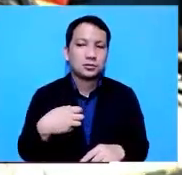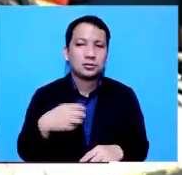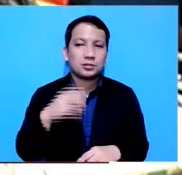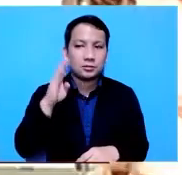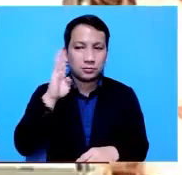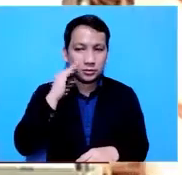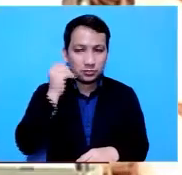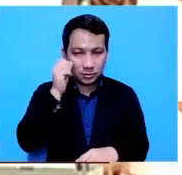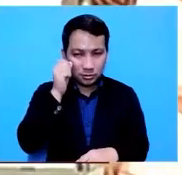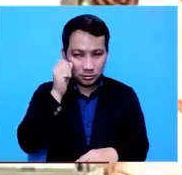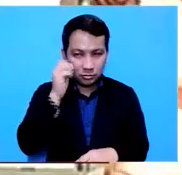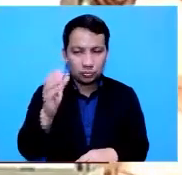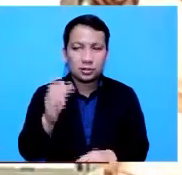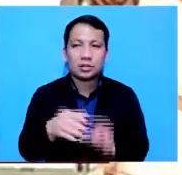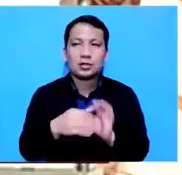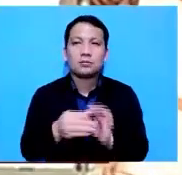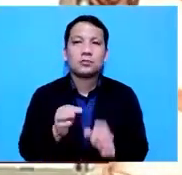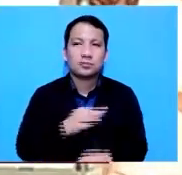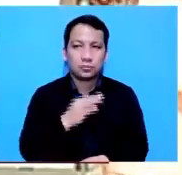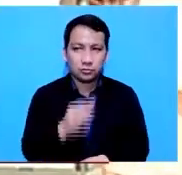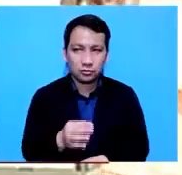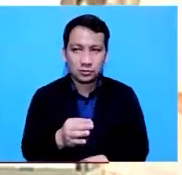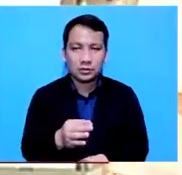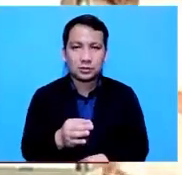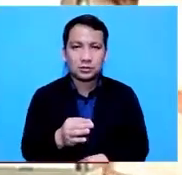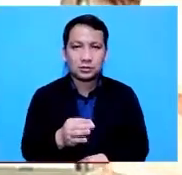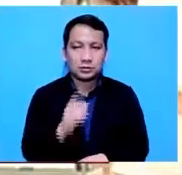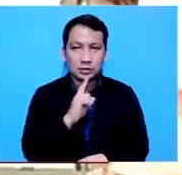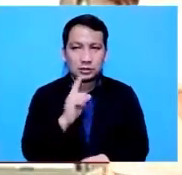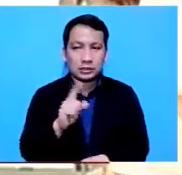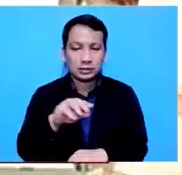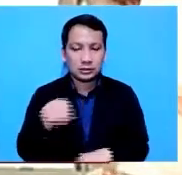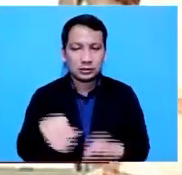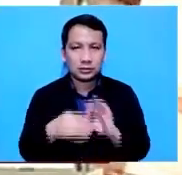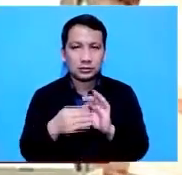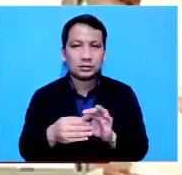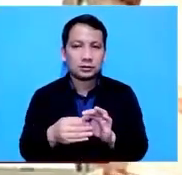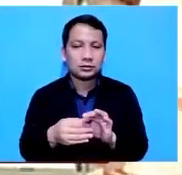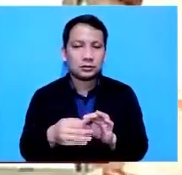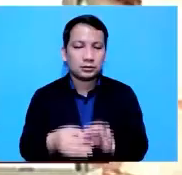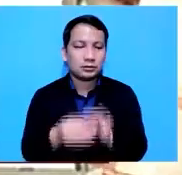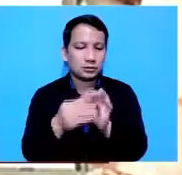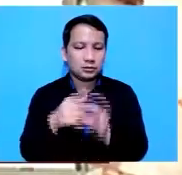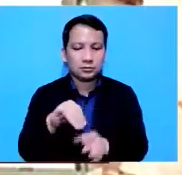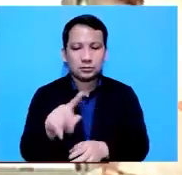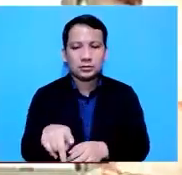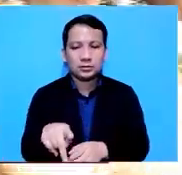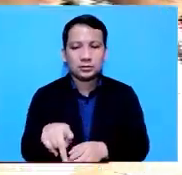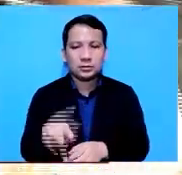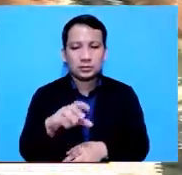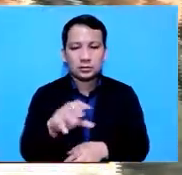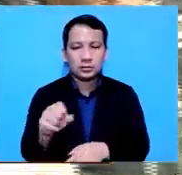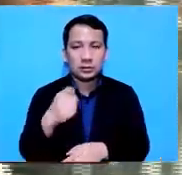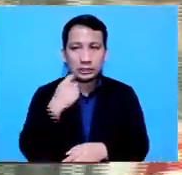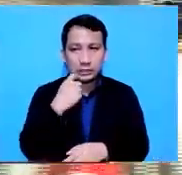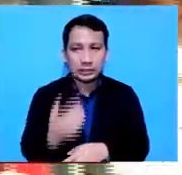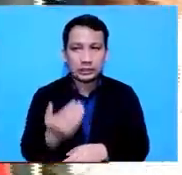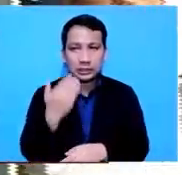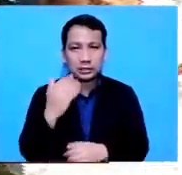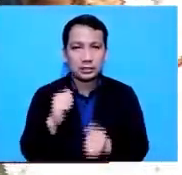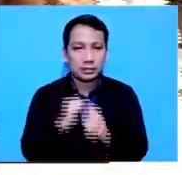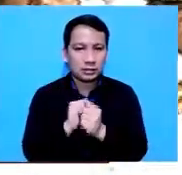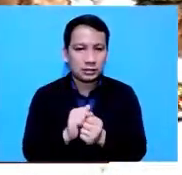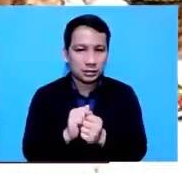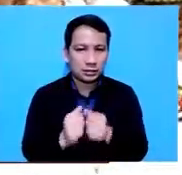Jr. Formal nang nanumpa si Acorda sa Change of Command Ceremony ng PNP sa Camp Crame kanina. Kasabayan ang pagretiro